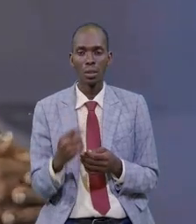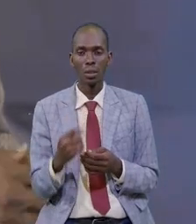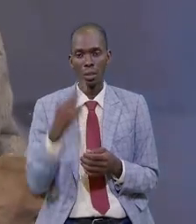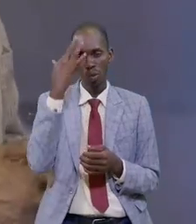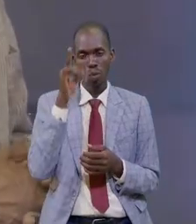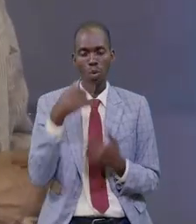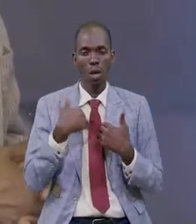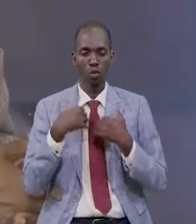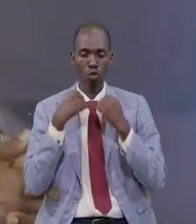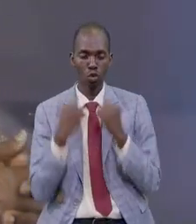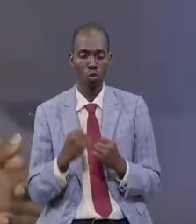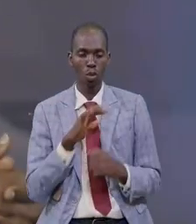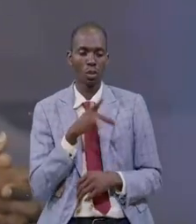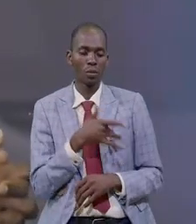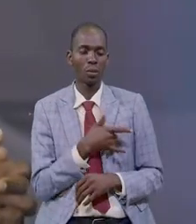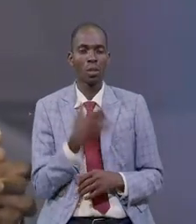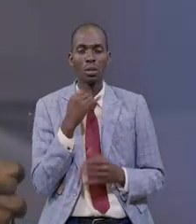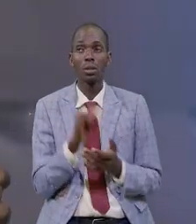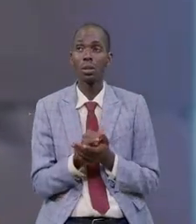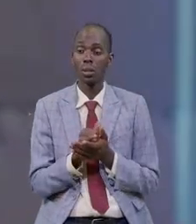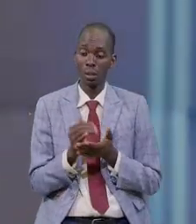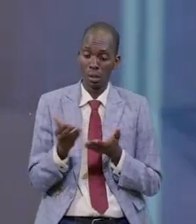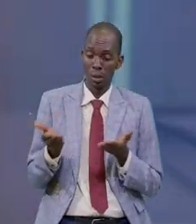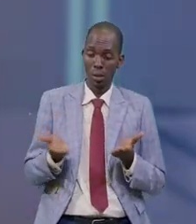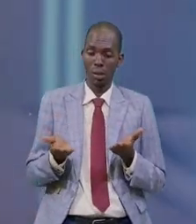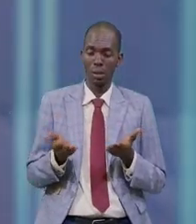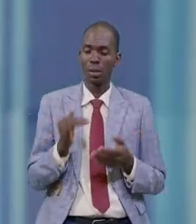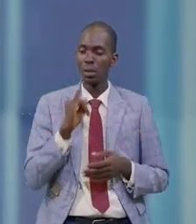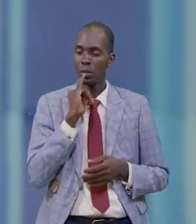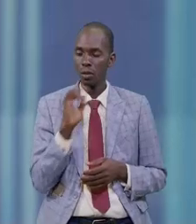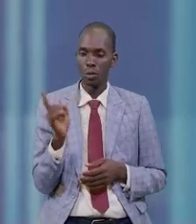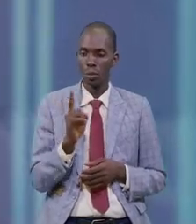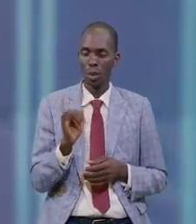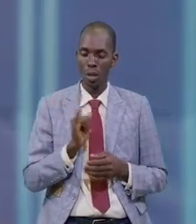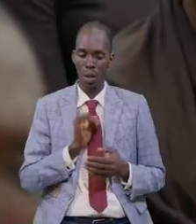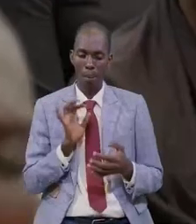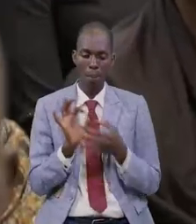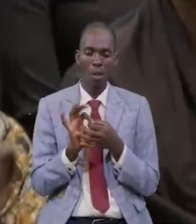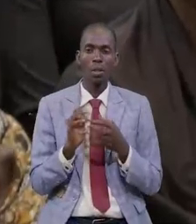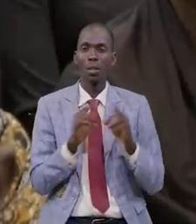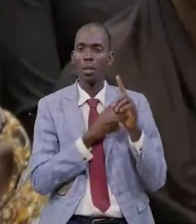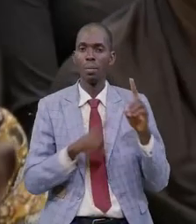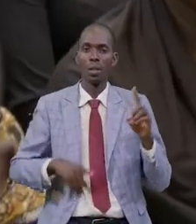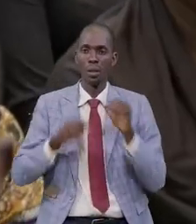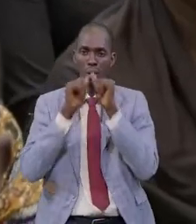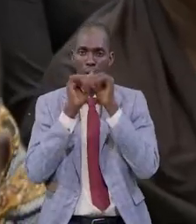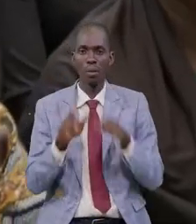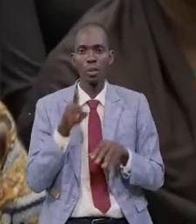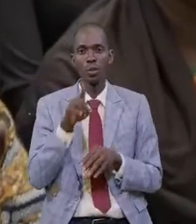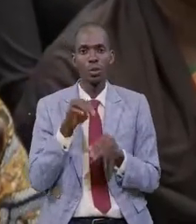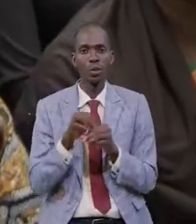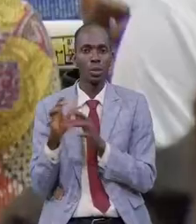délaisser et dit voici là o je tiens que le Seigneur te bénisse